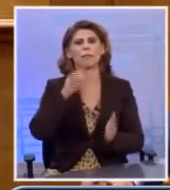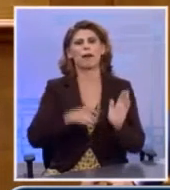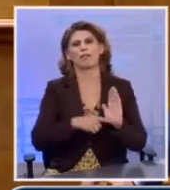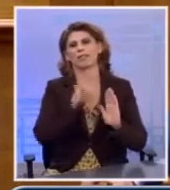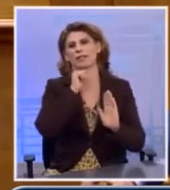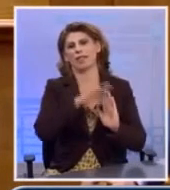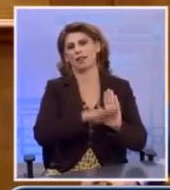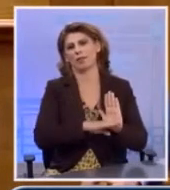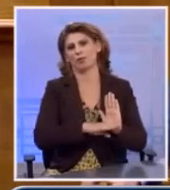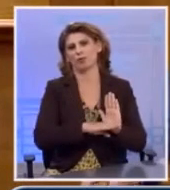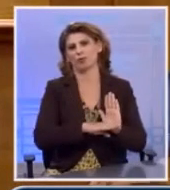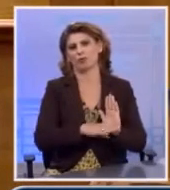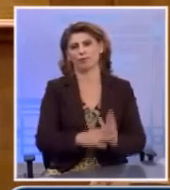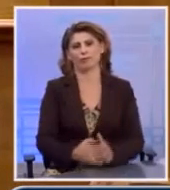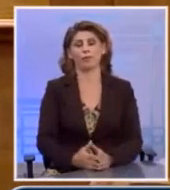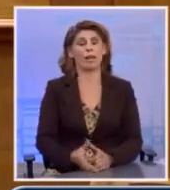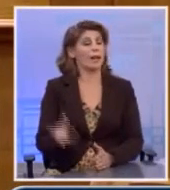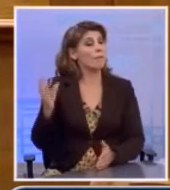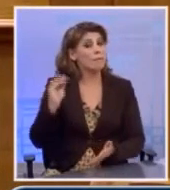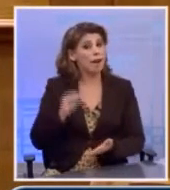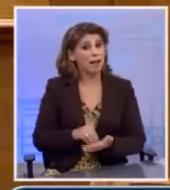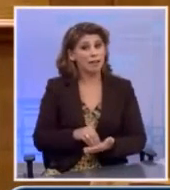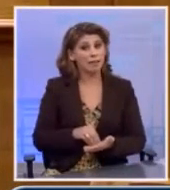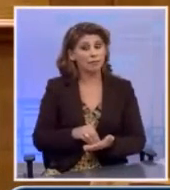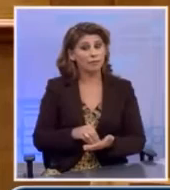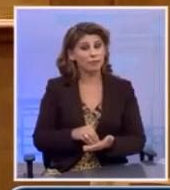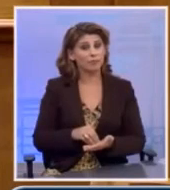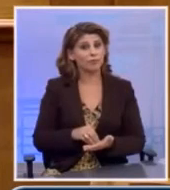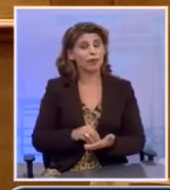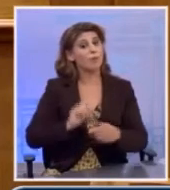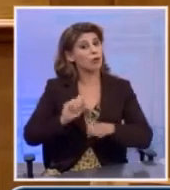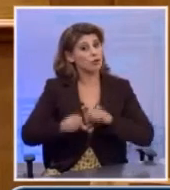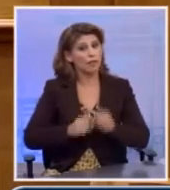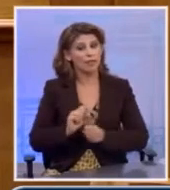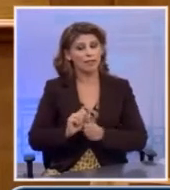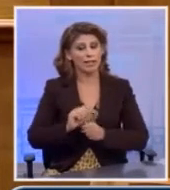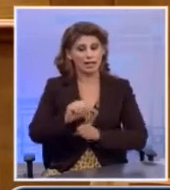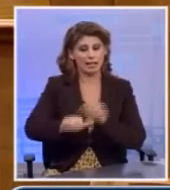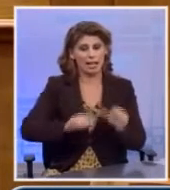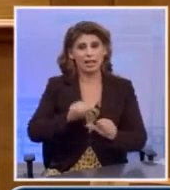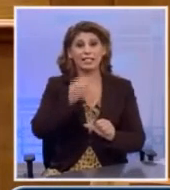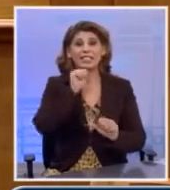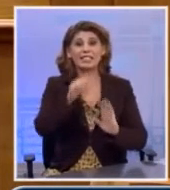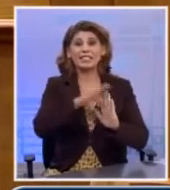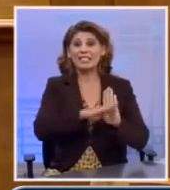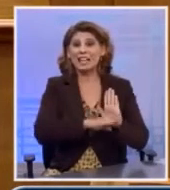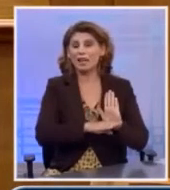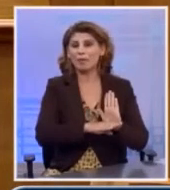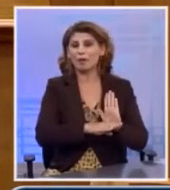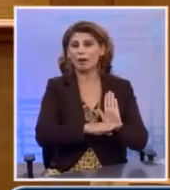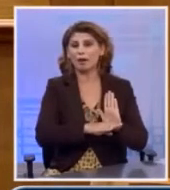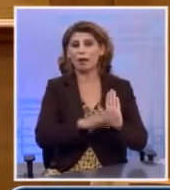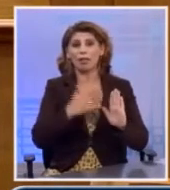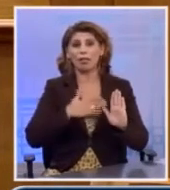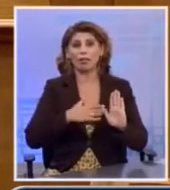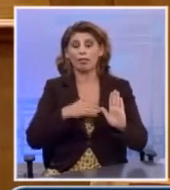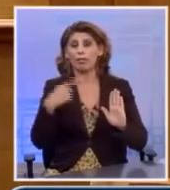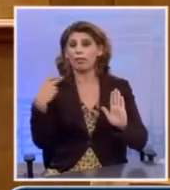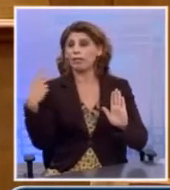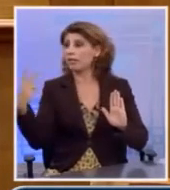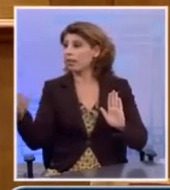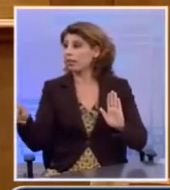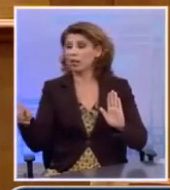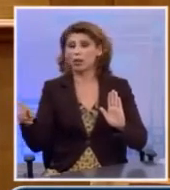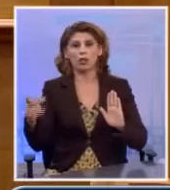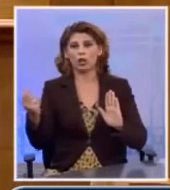Συντάγματος. Πάλι δηλαδή αποπειραθήκατε να μετατρέψετε το Σύνταγμα σε όπλο των